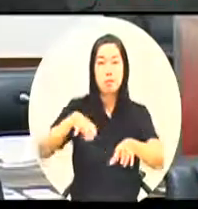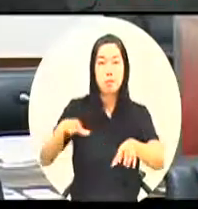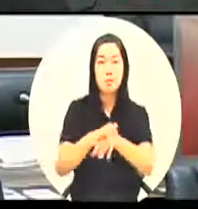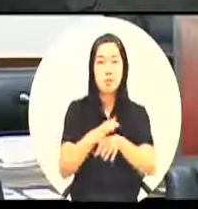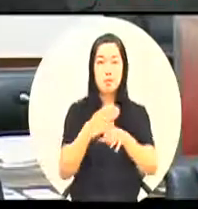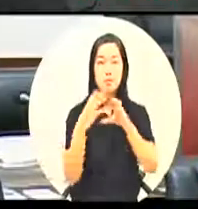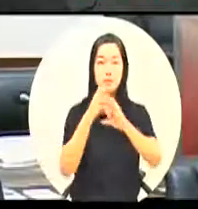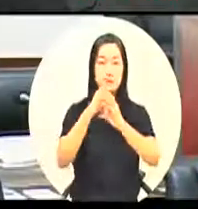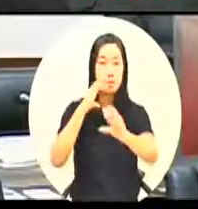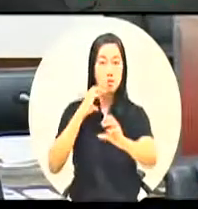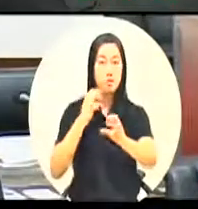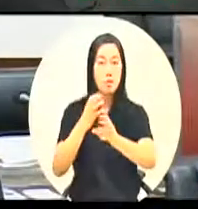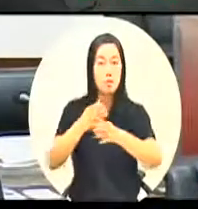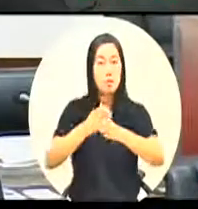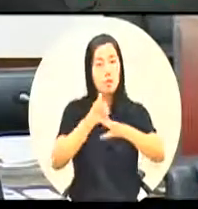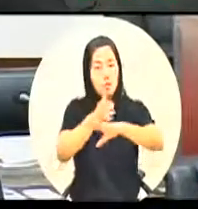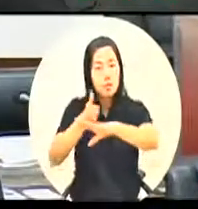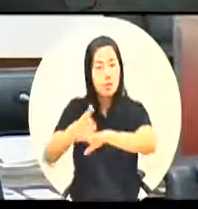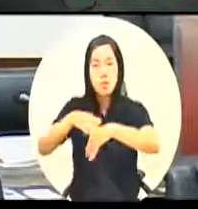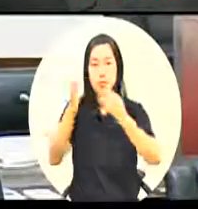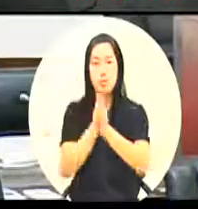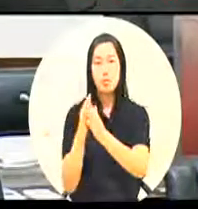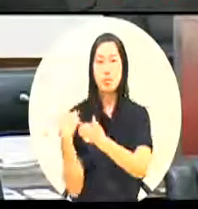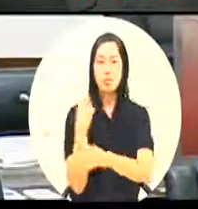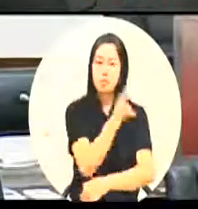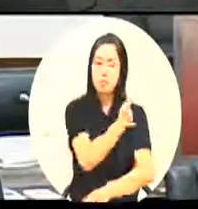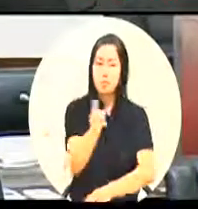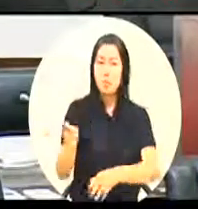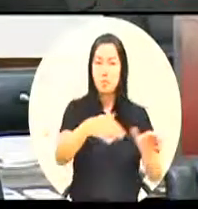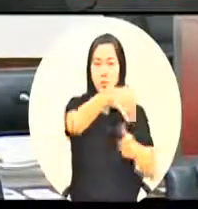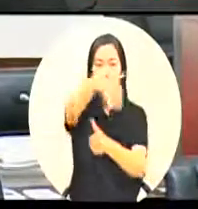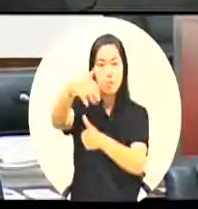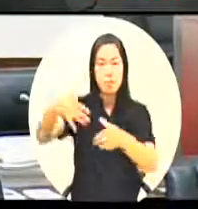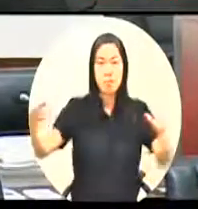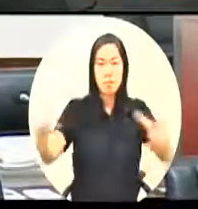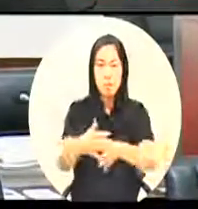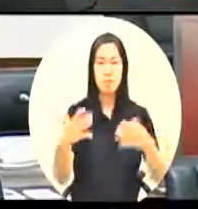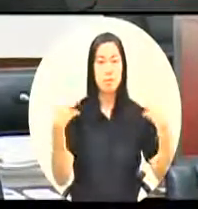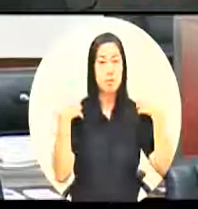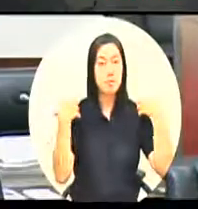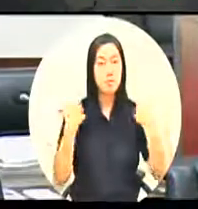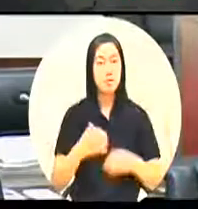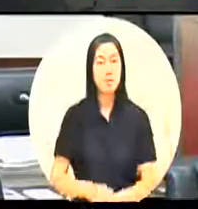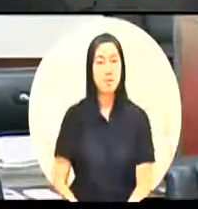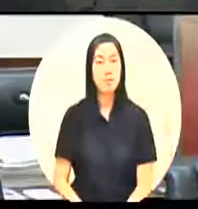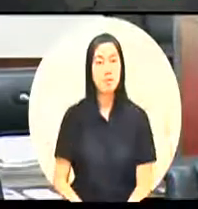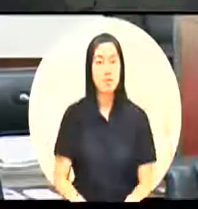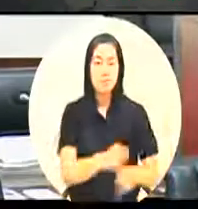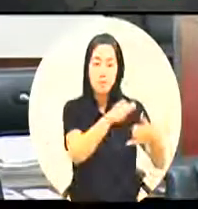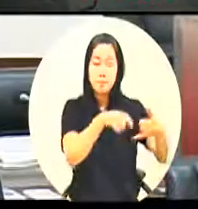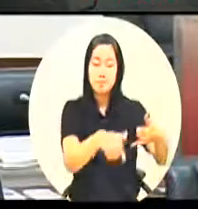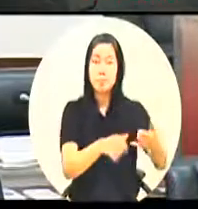全部都请相关单位来负责，合理的负这些负担，使用者付费，